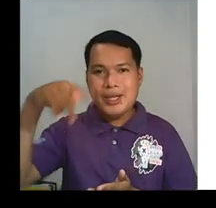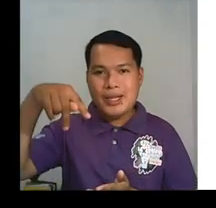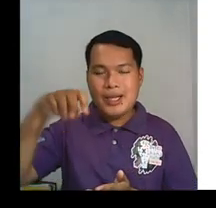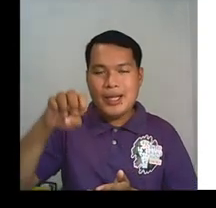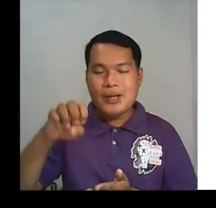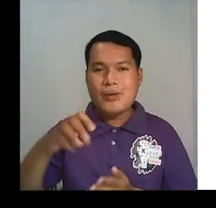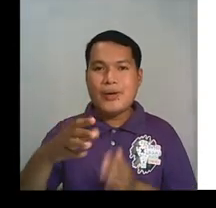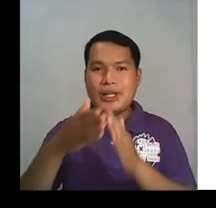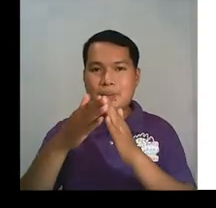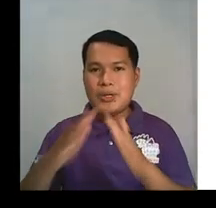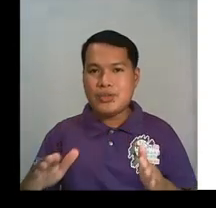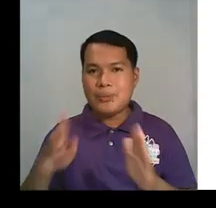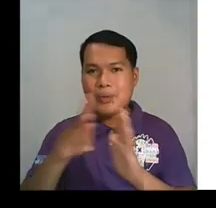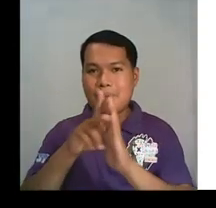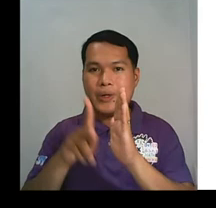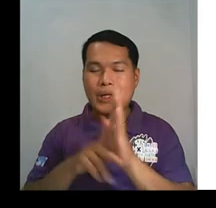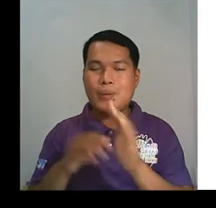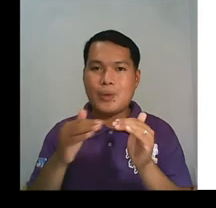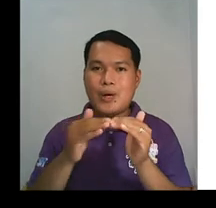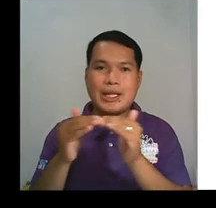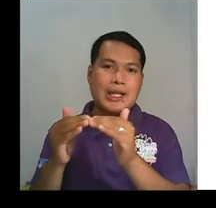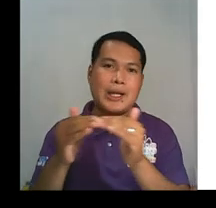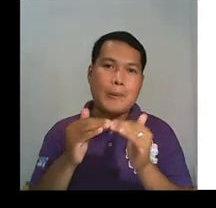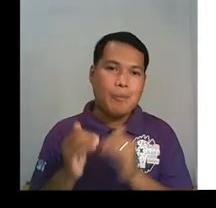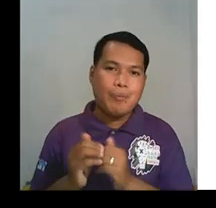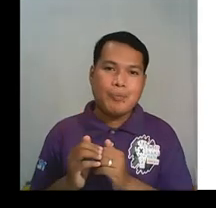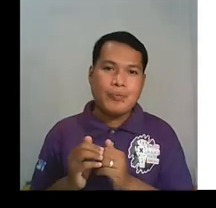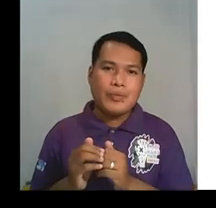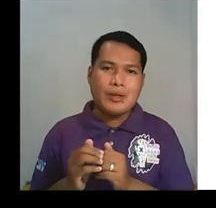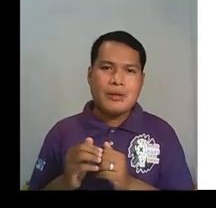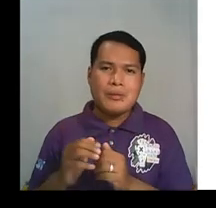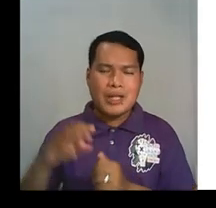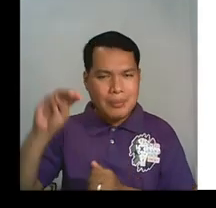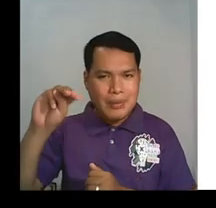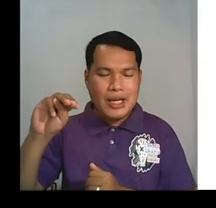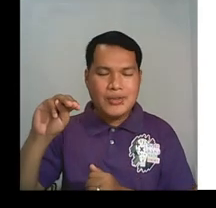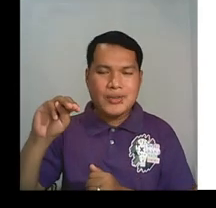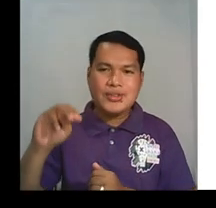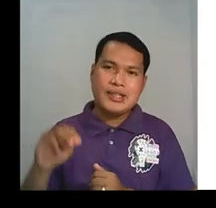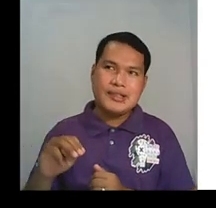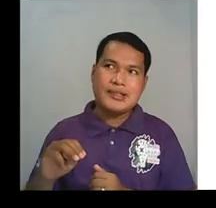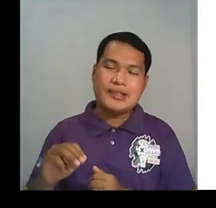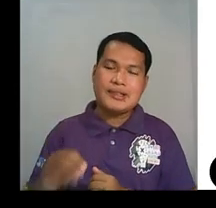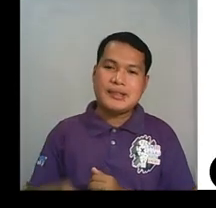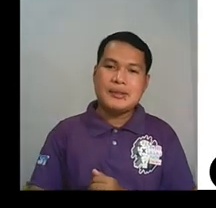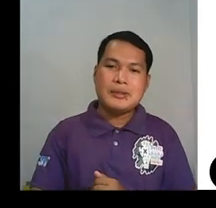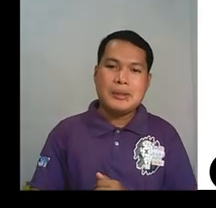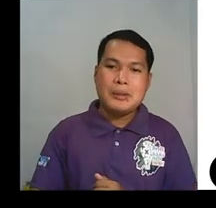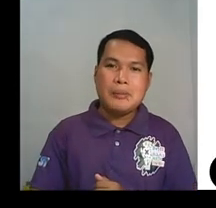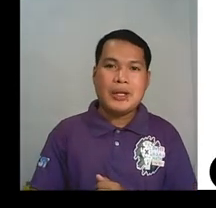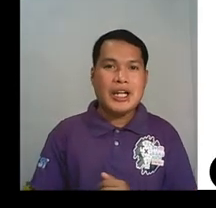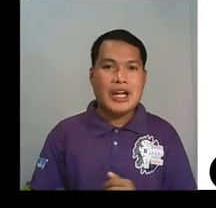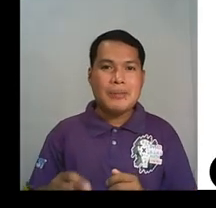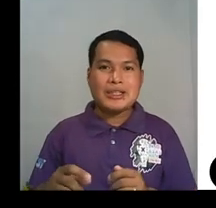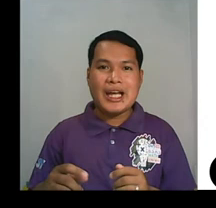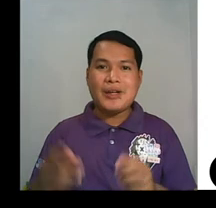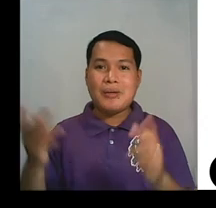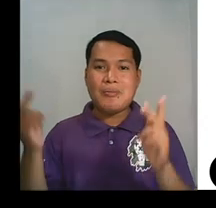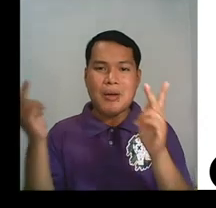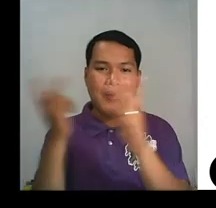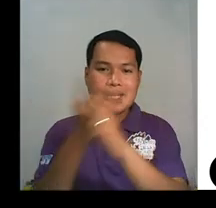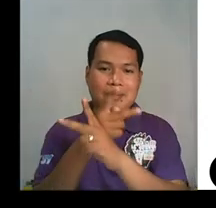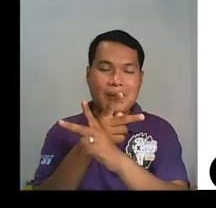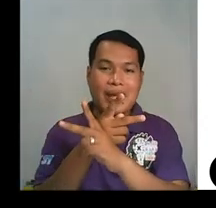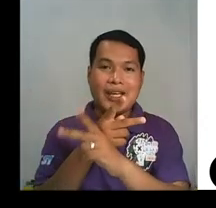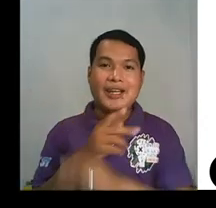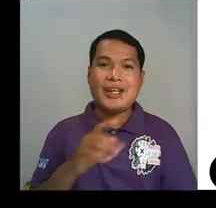DPE or division property of equality. Multiplication since pwede rin namang tayo